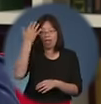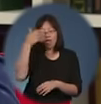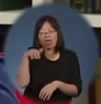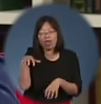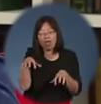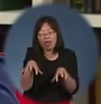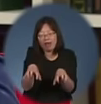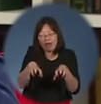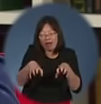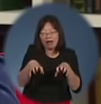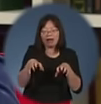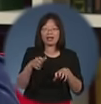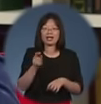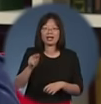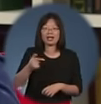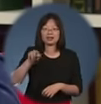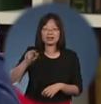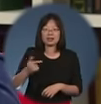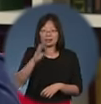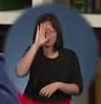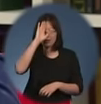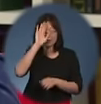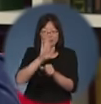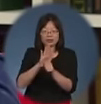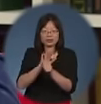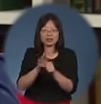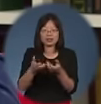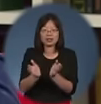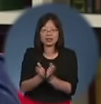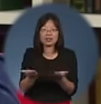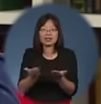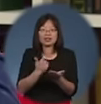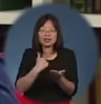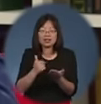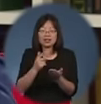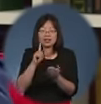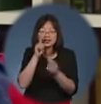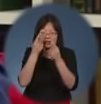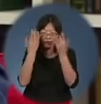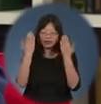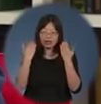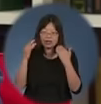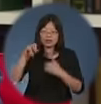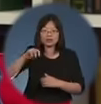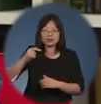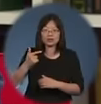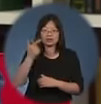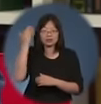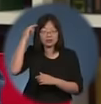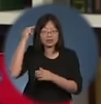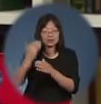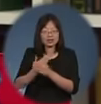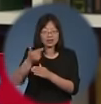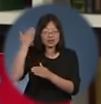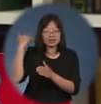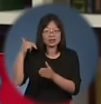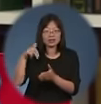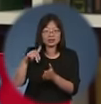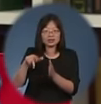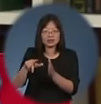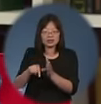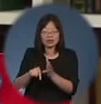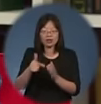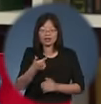기관에서 일을 했어요 그고 연대대 유준 박사님이 우리나라 그시절 표현으로 나병이